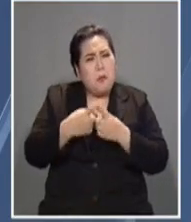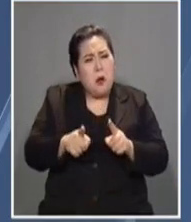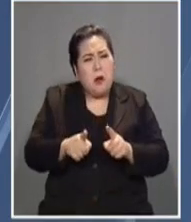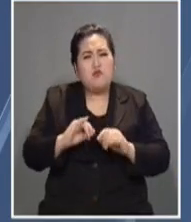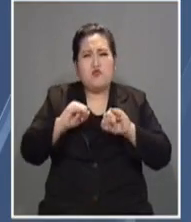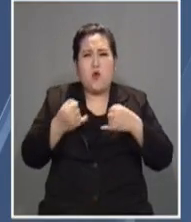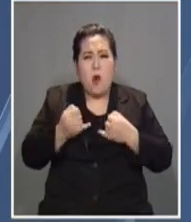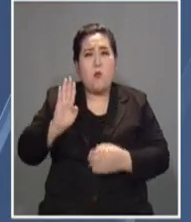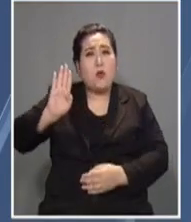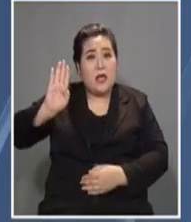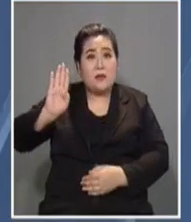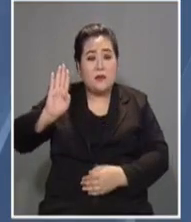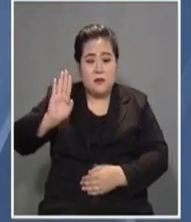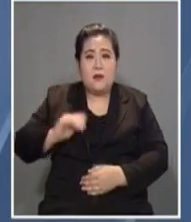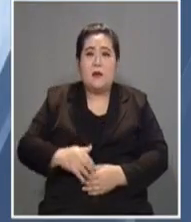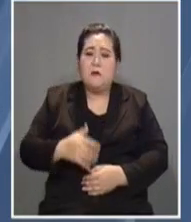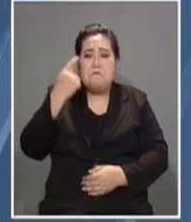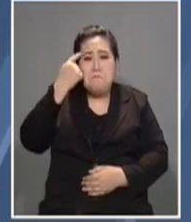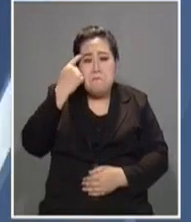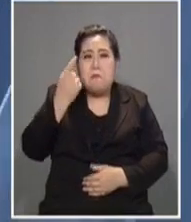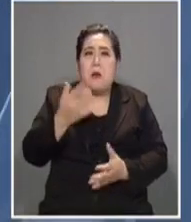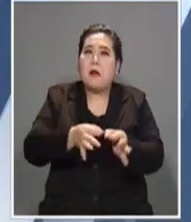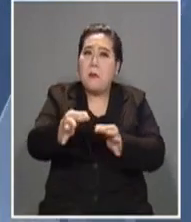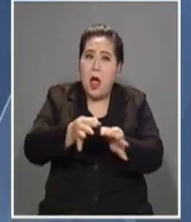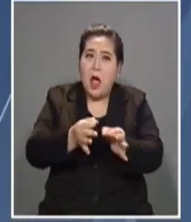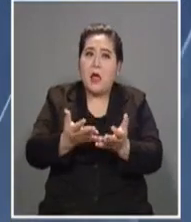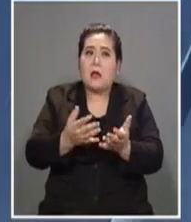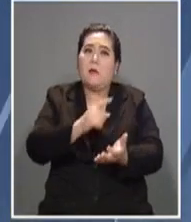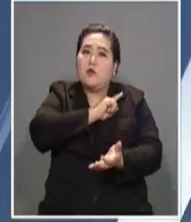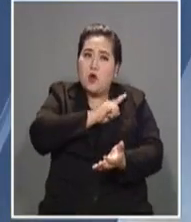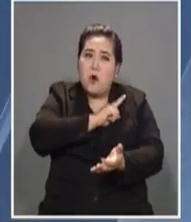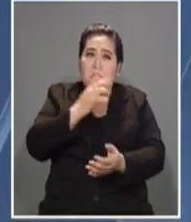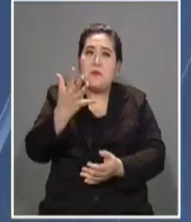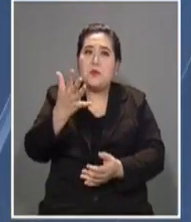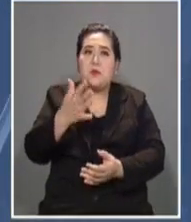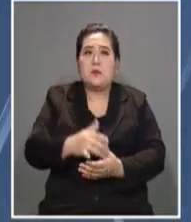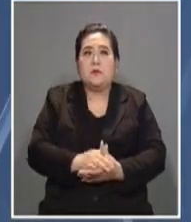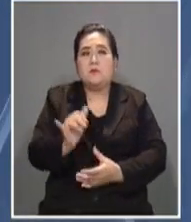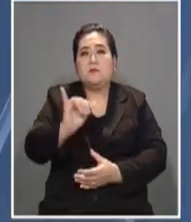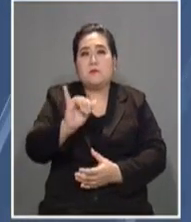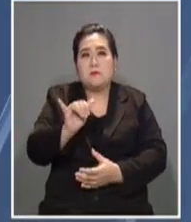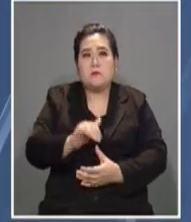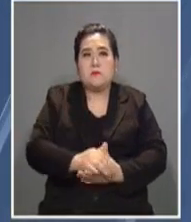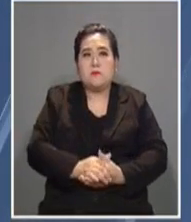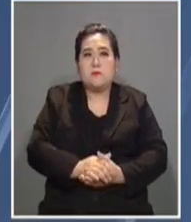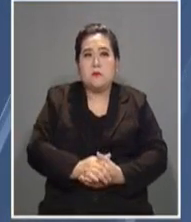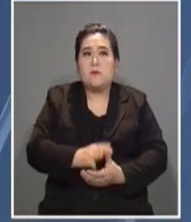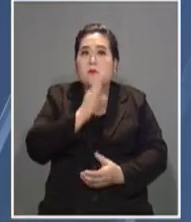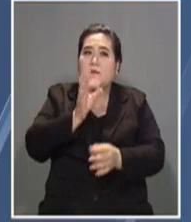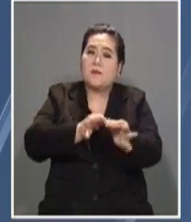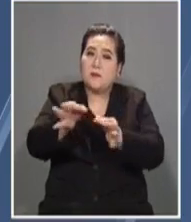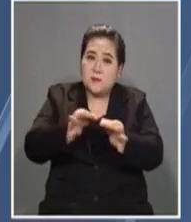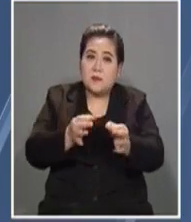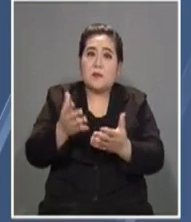างบริษัทผู้ผลิตเนี่ยนะครับมีการอธิบายความหรือว่าชี้แจงอะไรนะครับ ค ือถ้าเผื่อว่าจะอธิบายหรือ